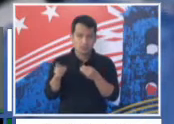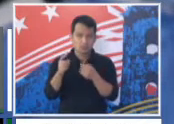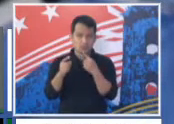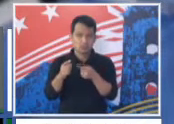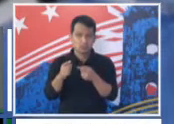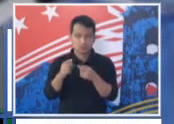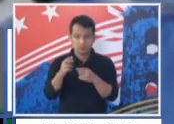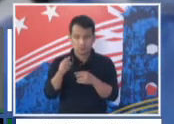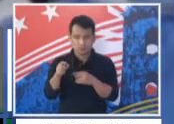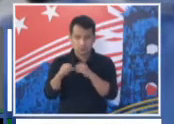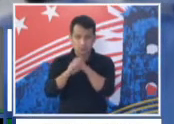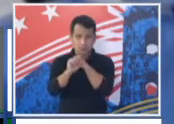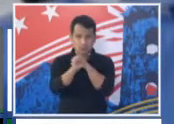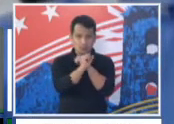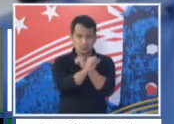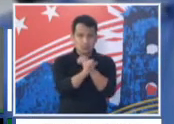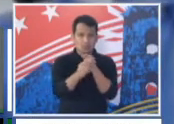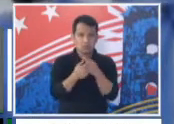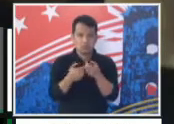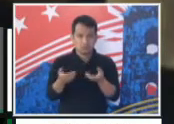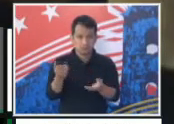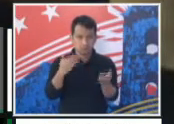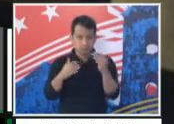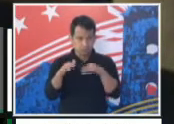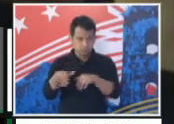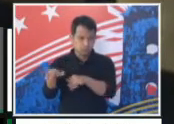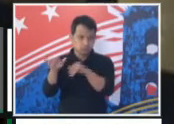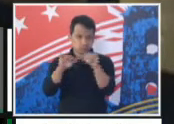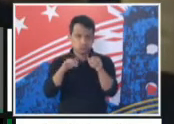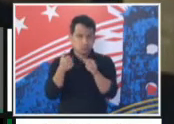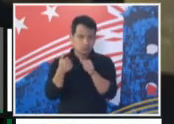ang mga advertisement na humihikayat sa publiko na